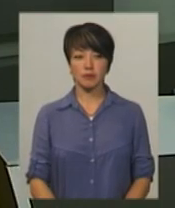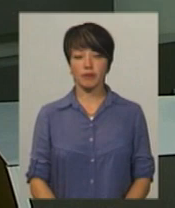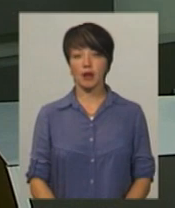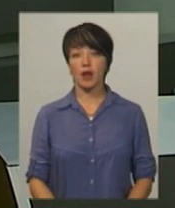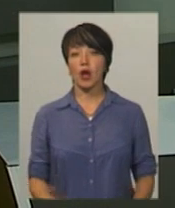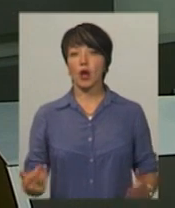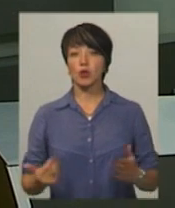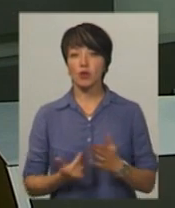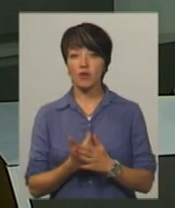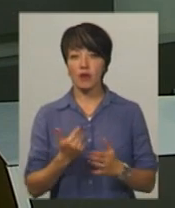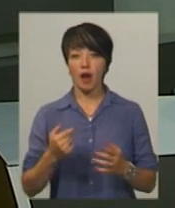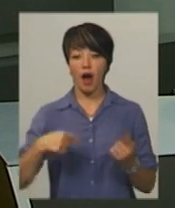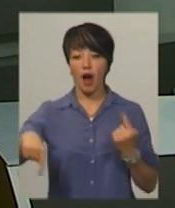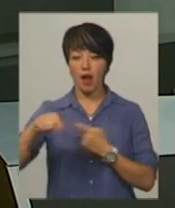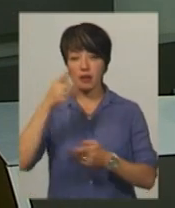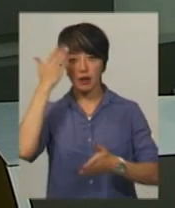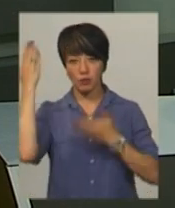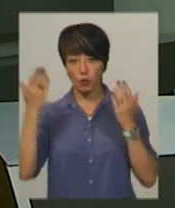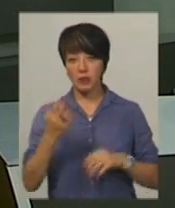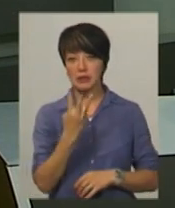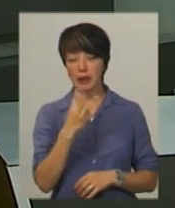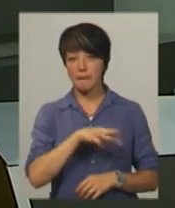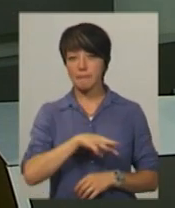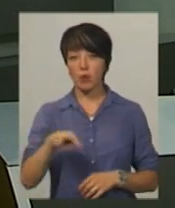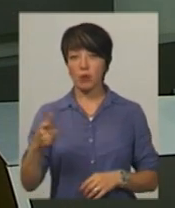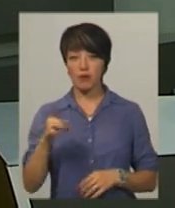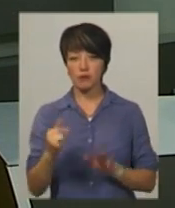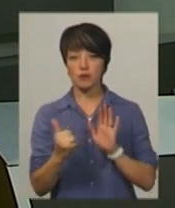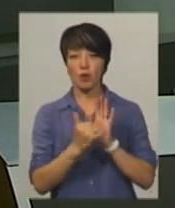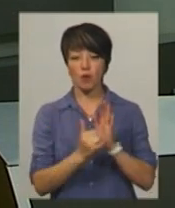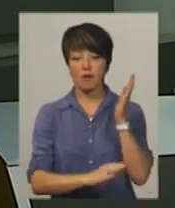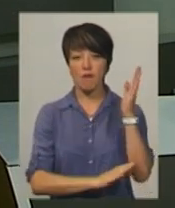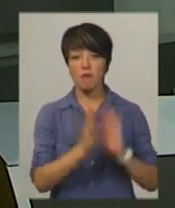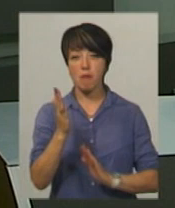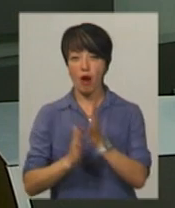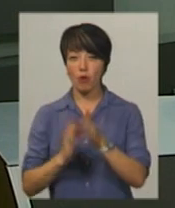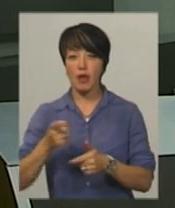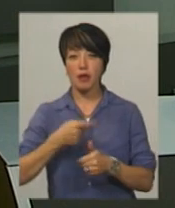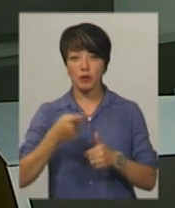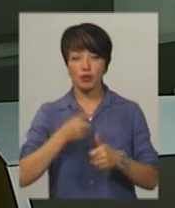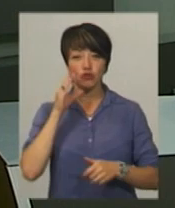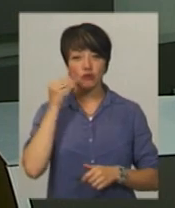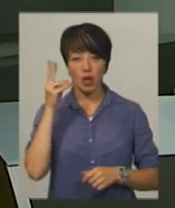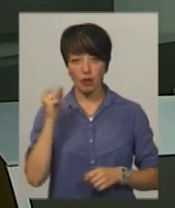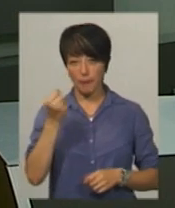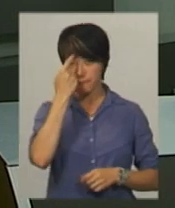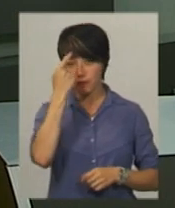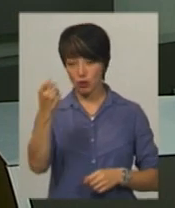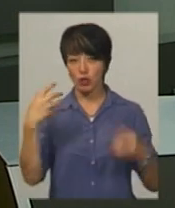Нові атракціони вартістю понад 3 мільйони гривень встановлять у сквері імені Тараса Шевченка. Про це повідомив